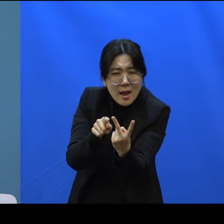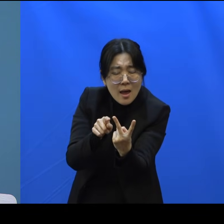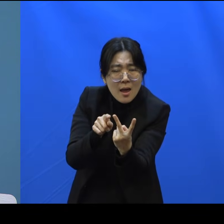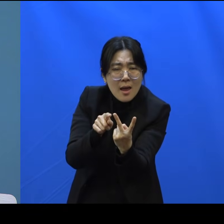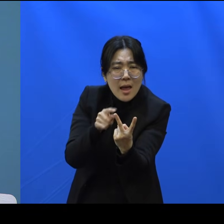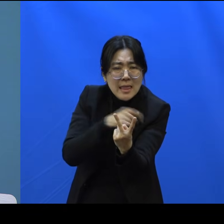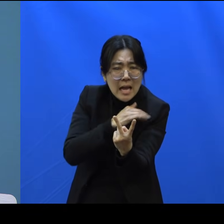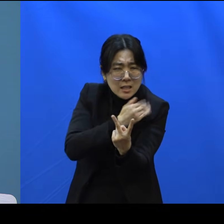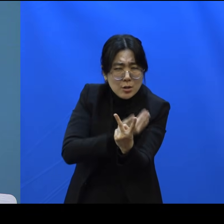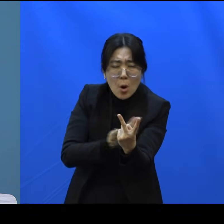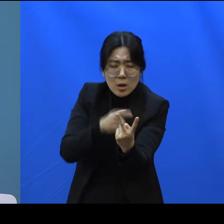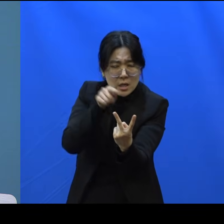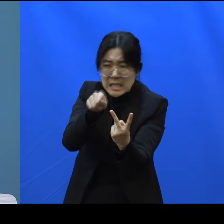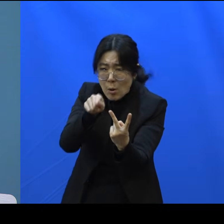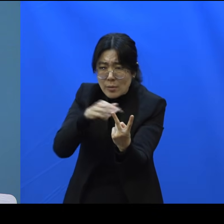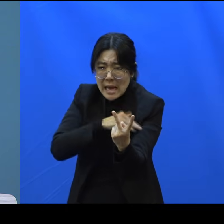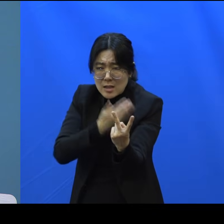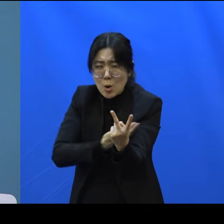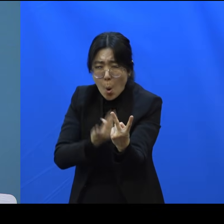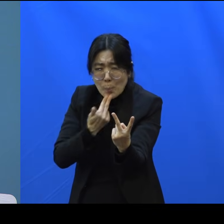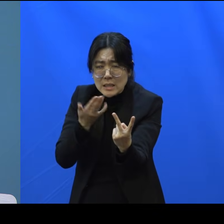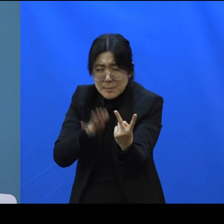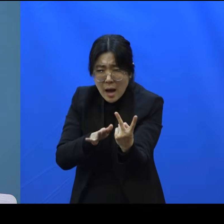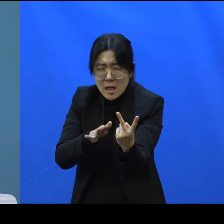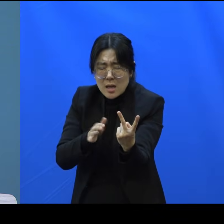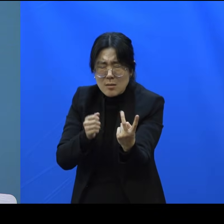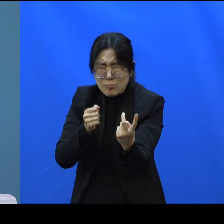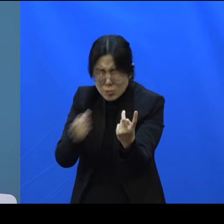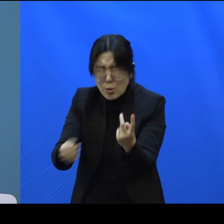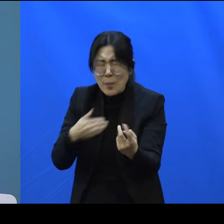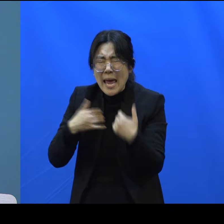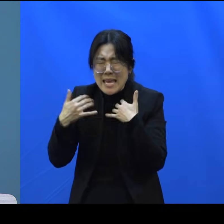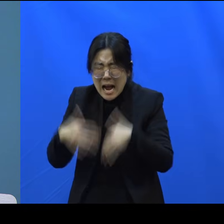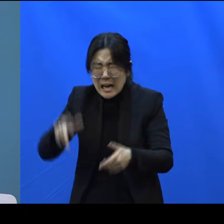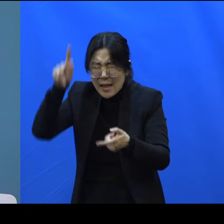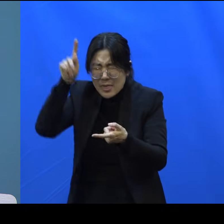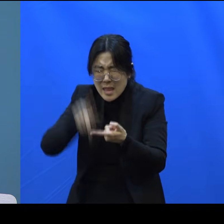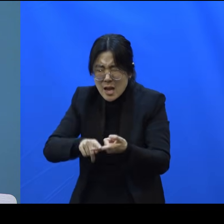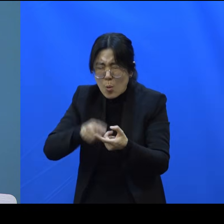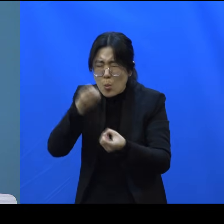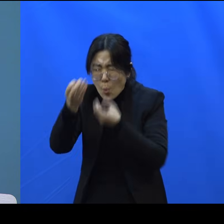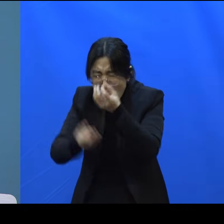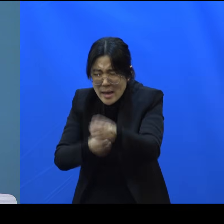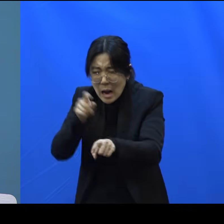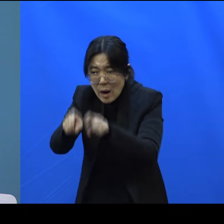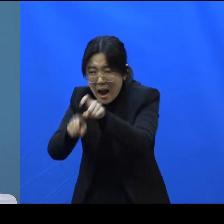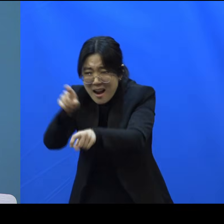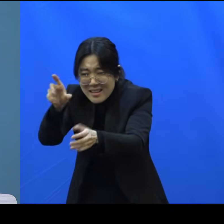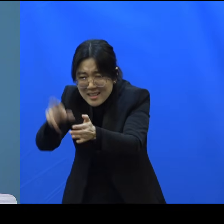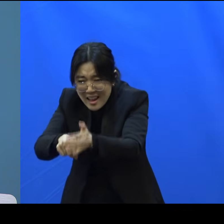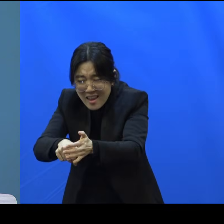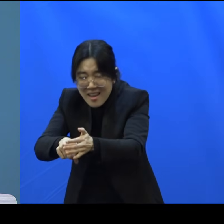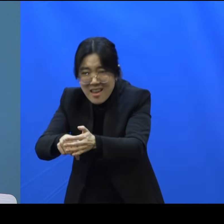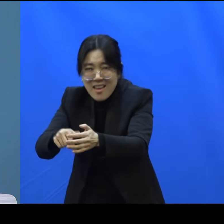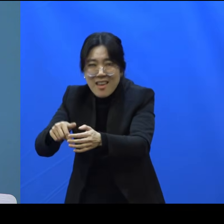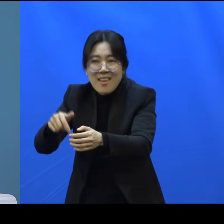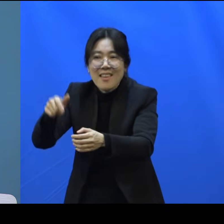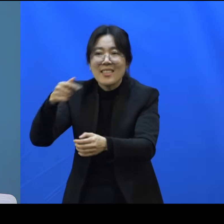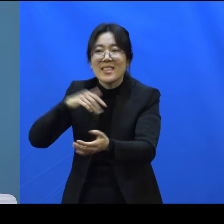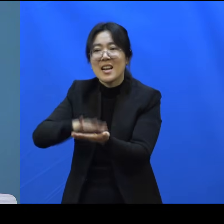우리가 늘 살아왔고, 그 강함이 성공이고 강함이 실력이라고 하는, 그게 머리부터